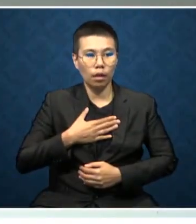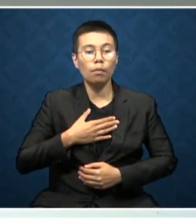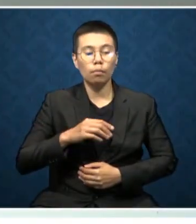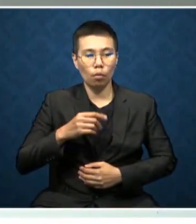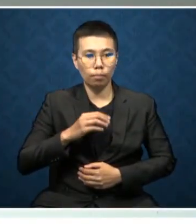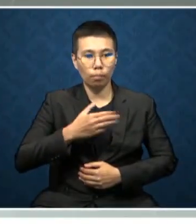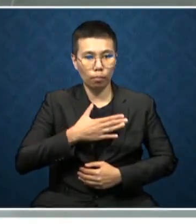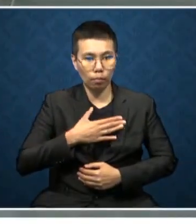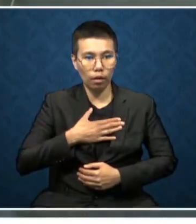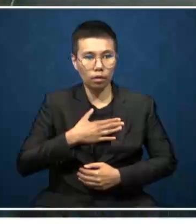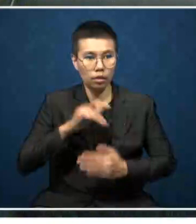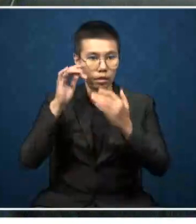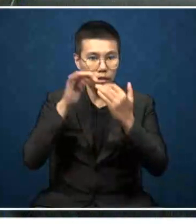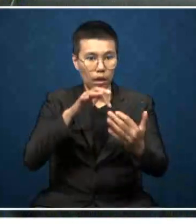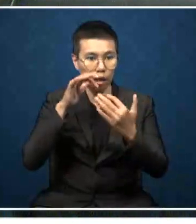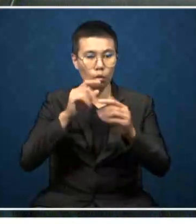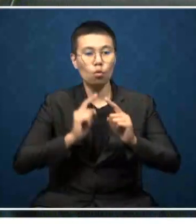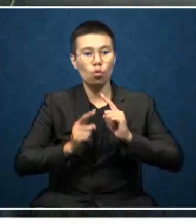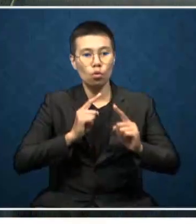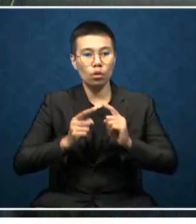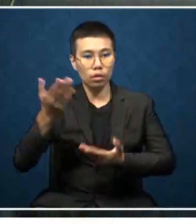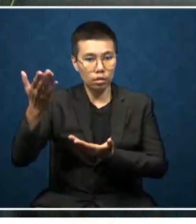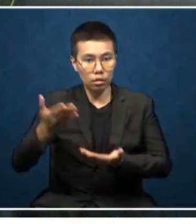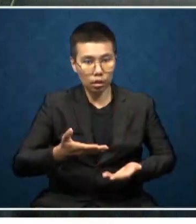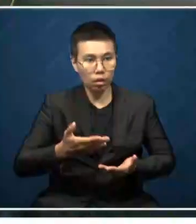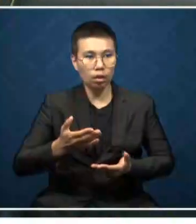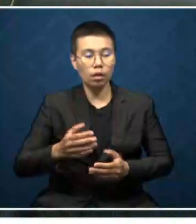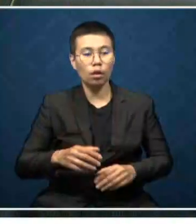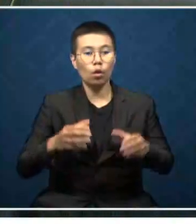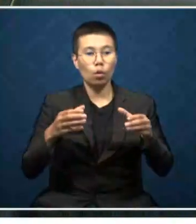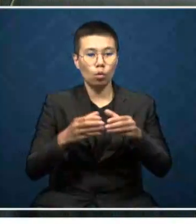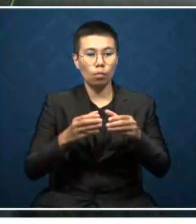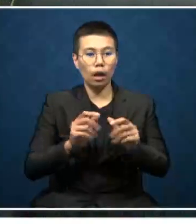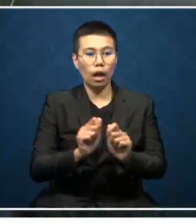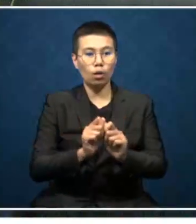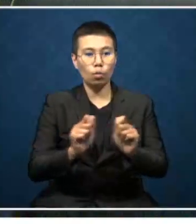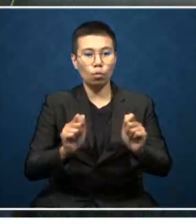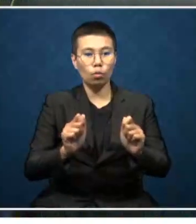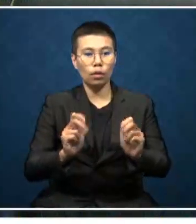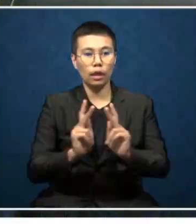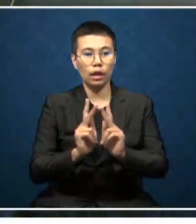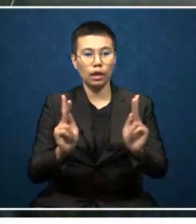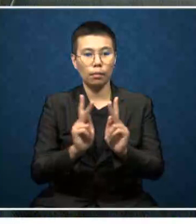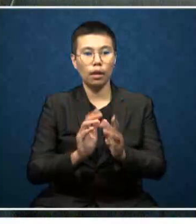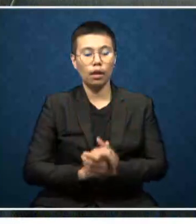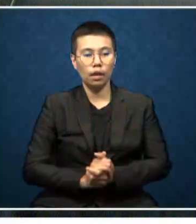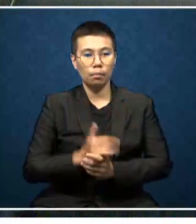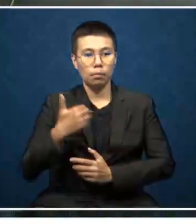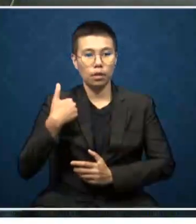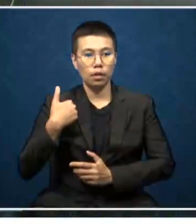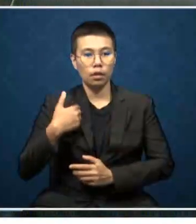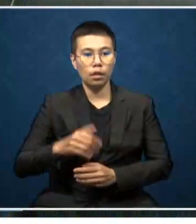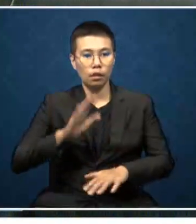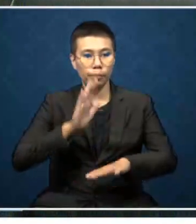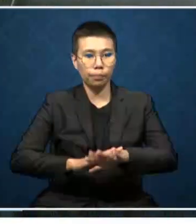ก็เ่อขอเชิญเข้ามาร่วมในฐานะของอนุกรรมาธิการสำหรับผู้ที่เป็นผู้ที่มีความ